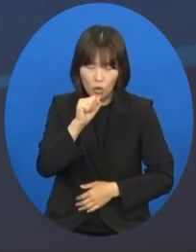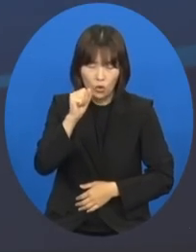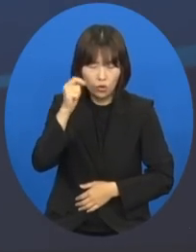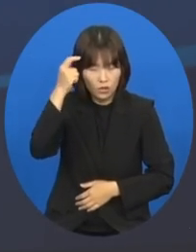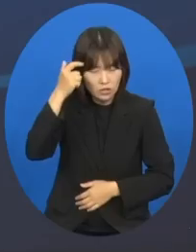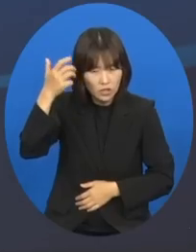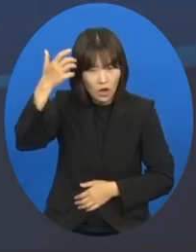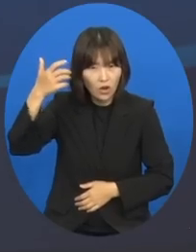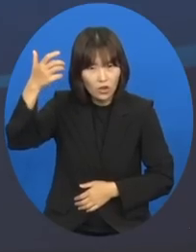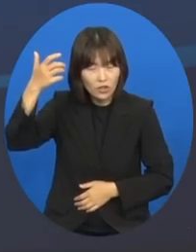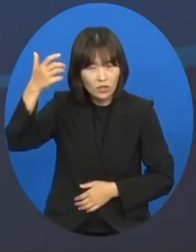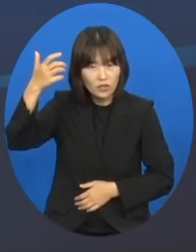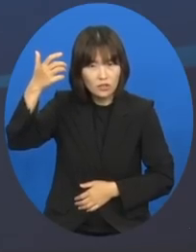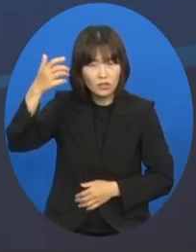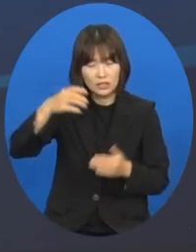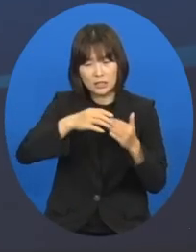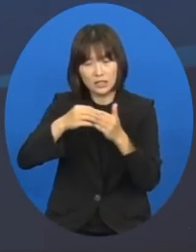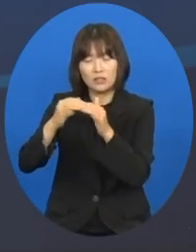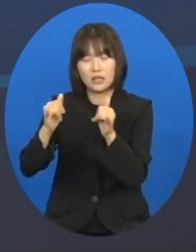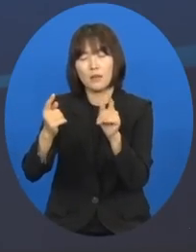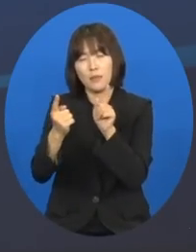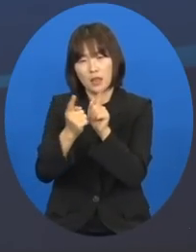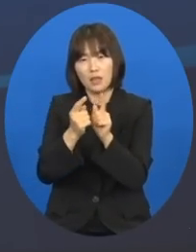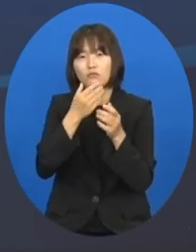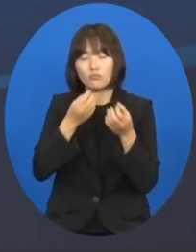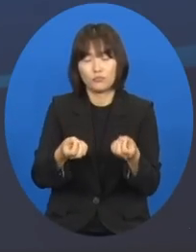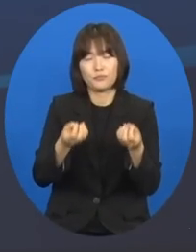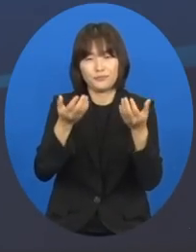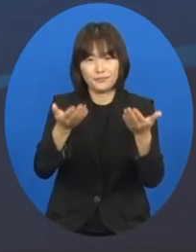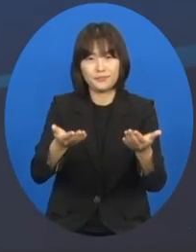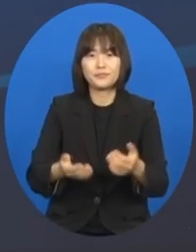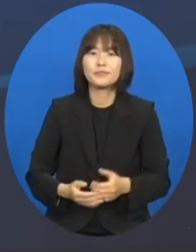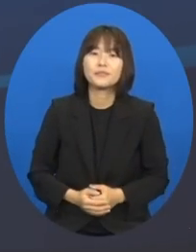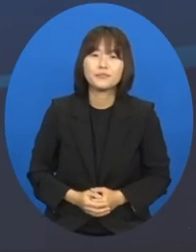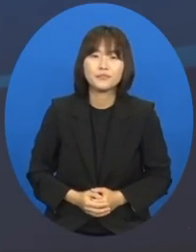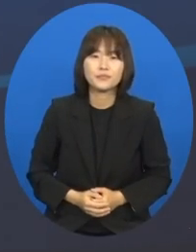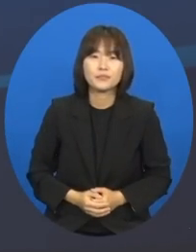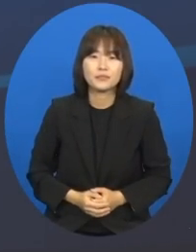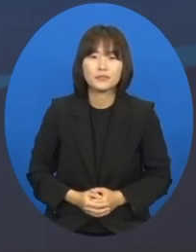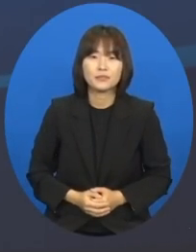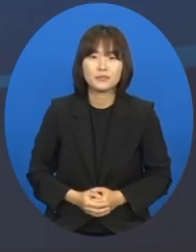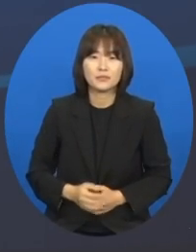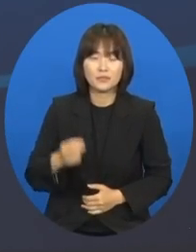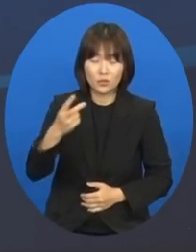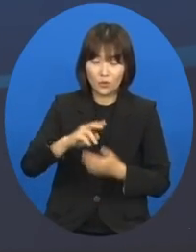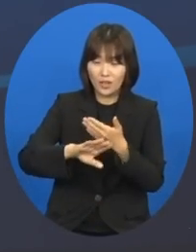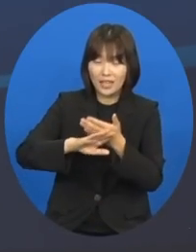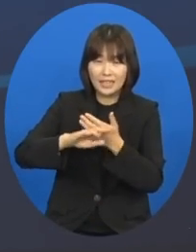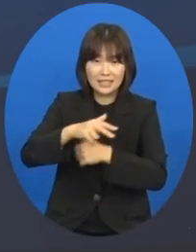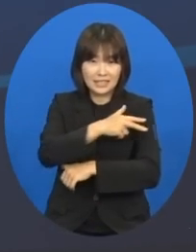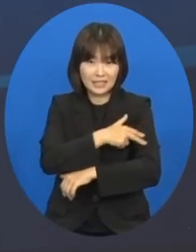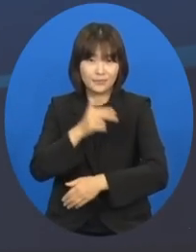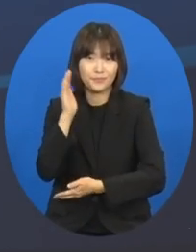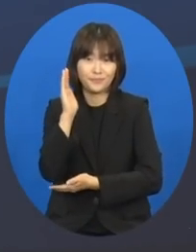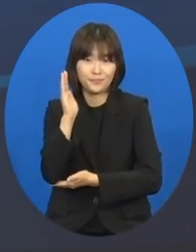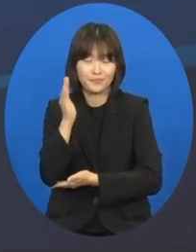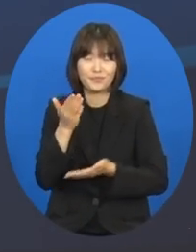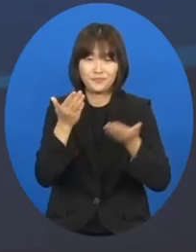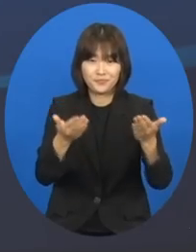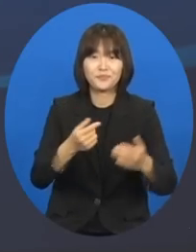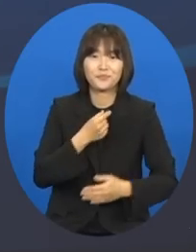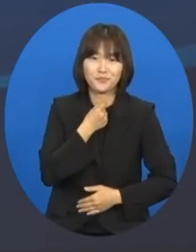만나게 되기를 주님의 이름으로 축복합니다 또 한 분의 집사님 얘기를 하려고 합니다